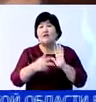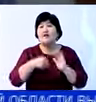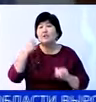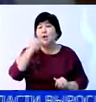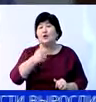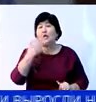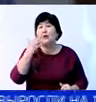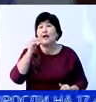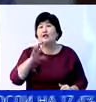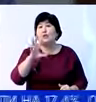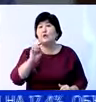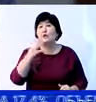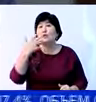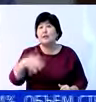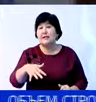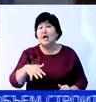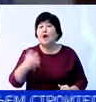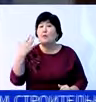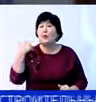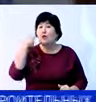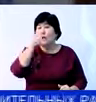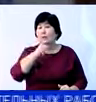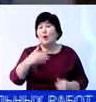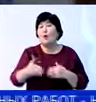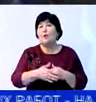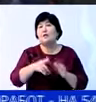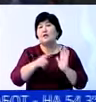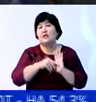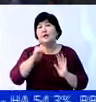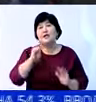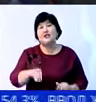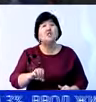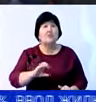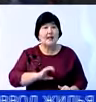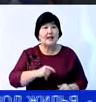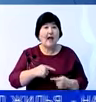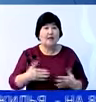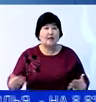году 5550. В прошлом году около 7000 медалей.